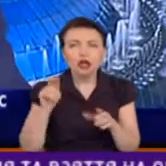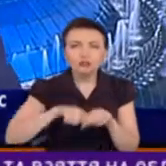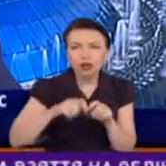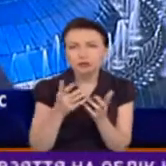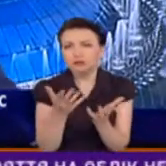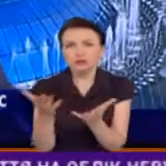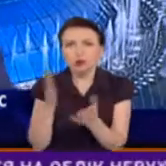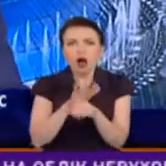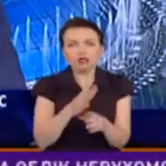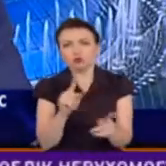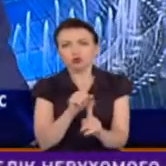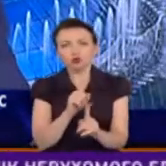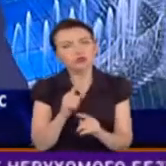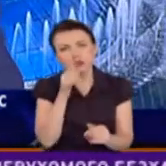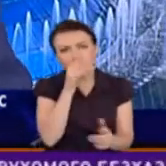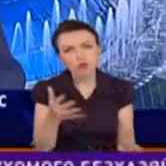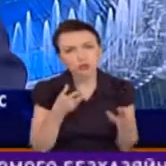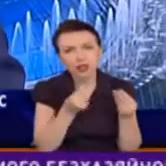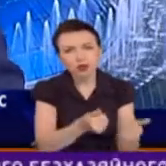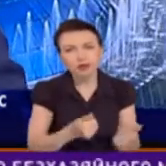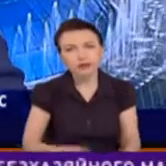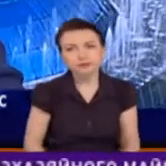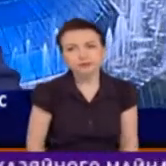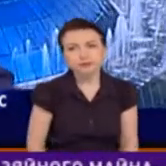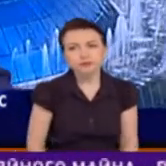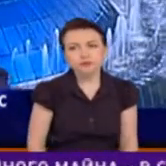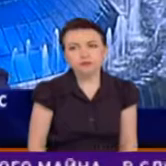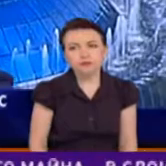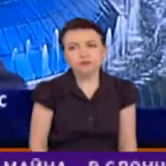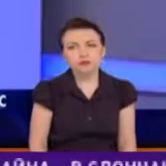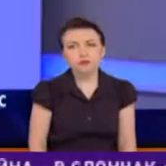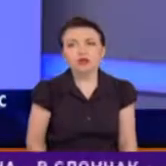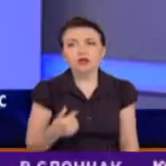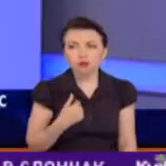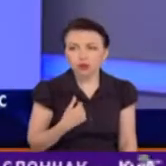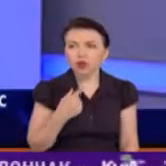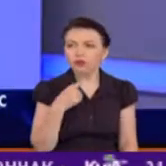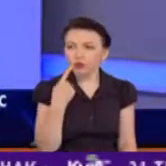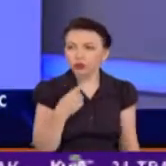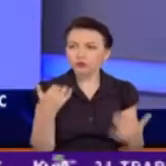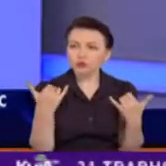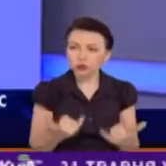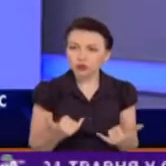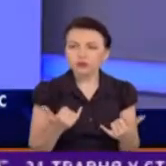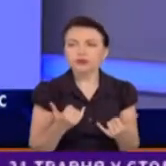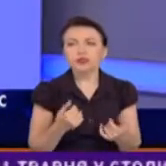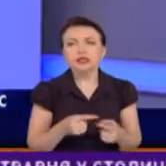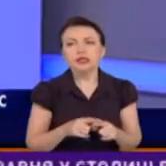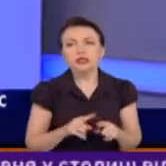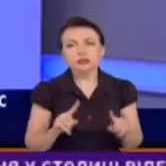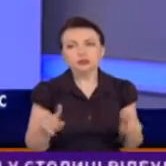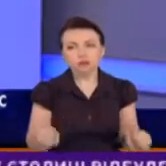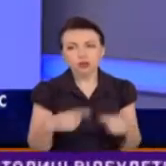знаю, указами, чи не може? Чи ми тут маємо все і будемо? Ми говоримо сьогодні, що те, що створено під